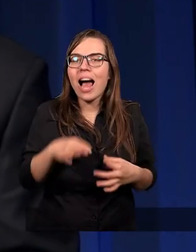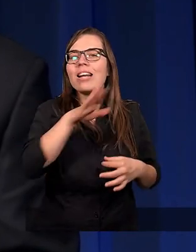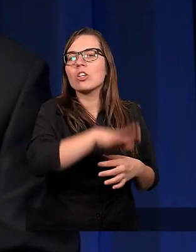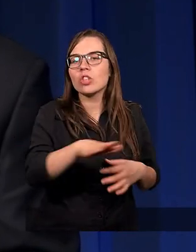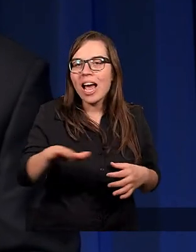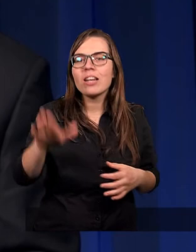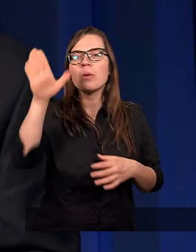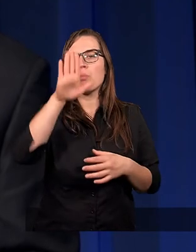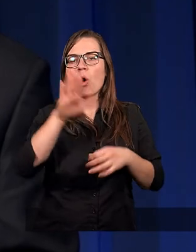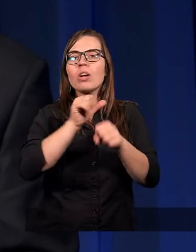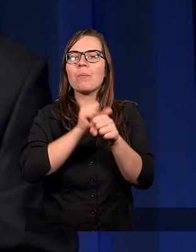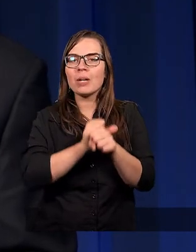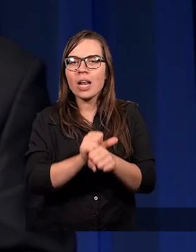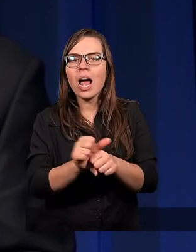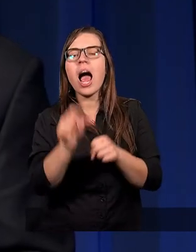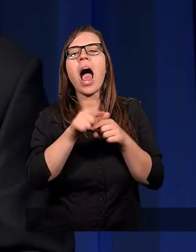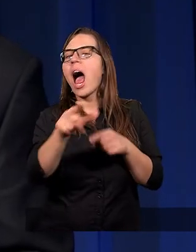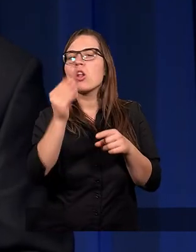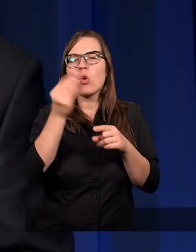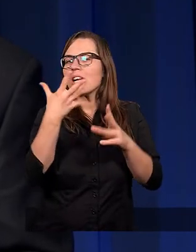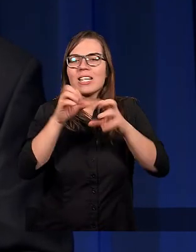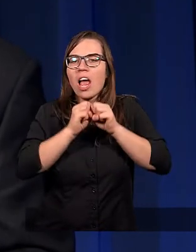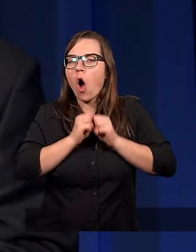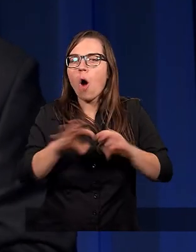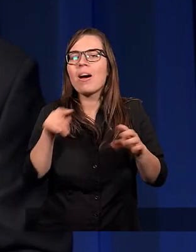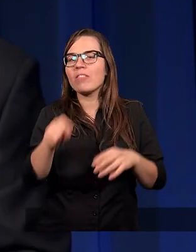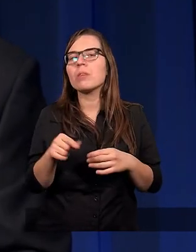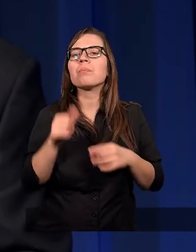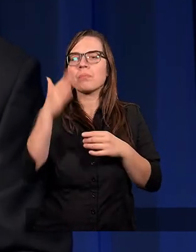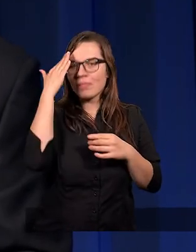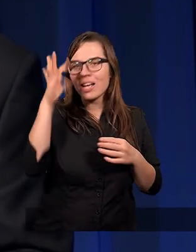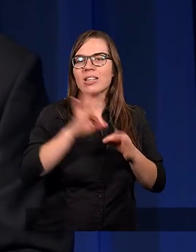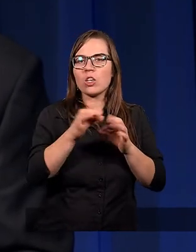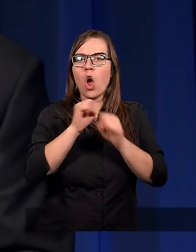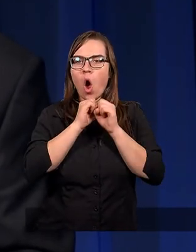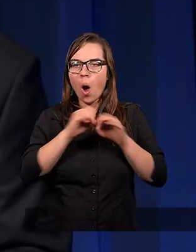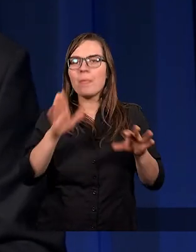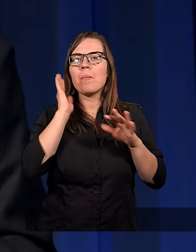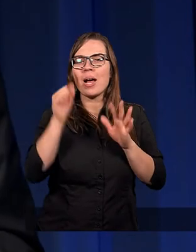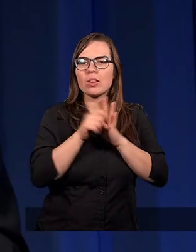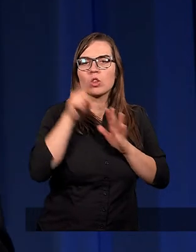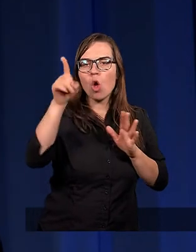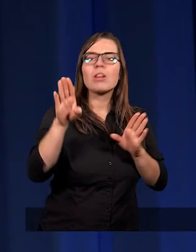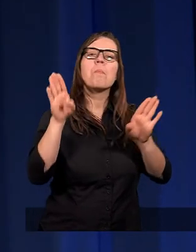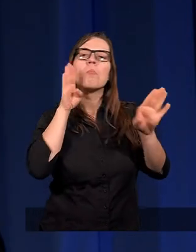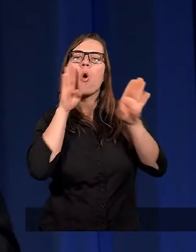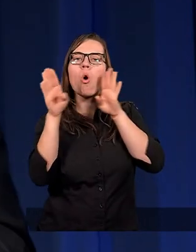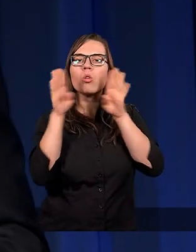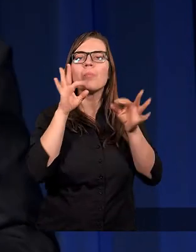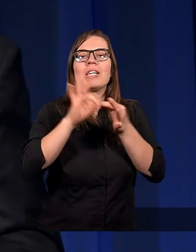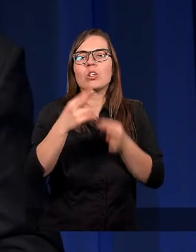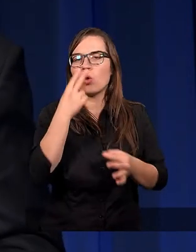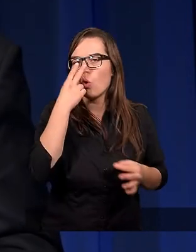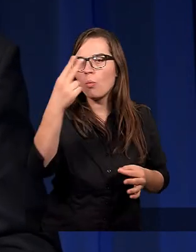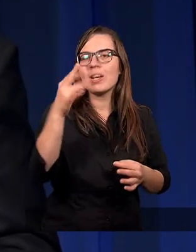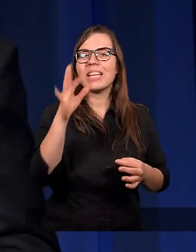jesteśmy. Ale się jeszcze nie objawiło, czym będziemy. Lecz wiemy, że gdy się objawi, będziemy do Niego podobni, gdyż ujrzymy